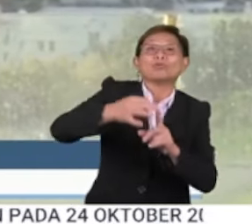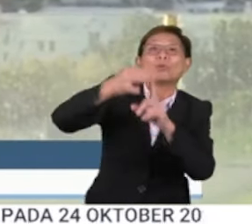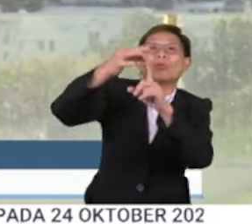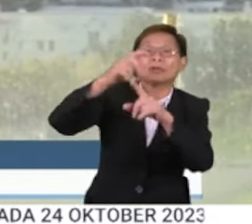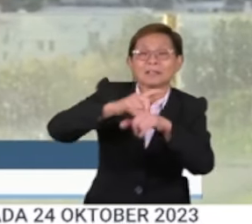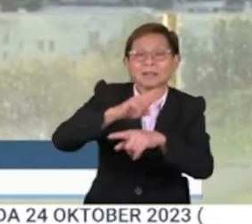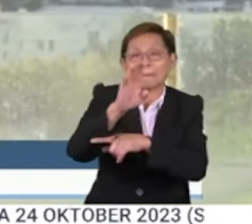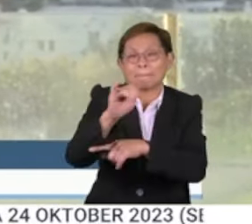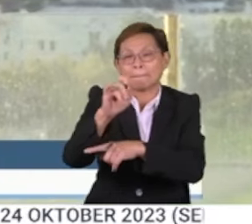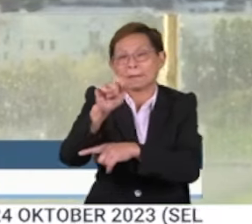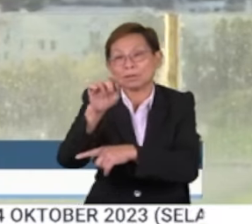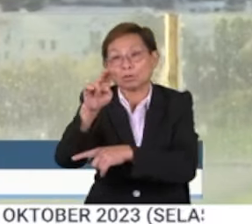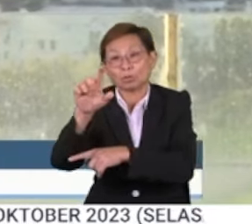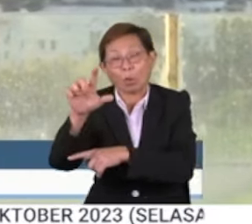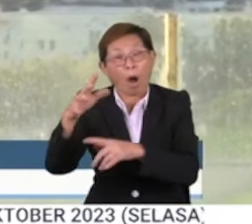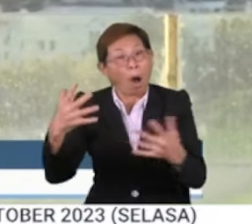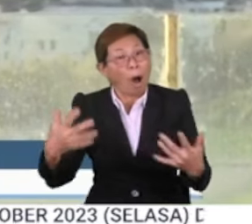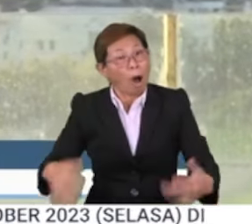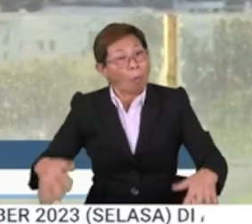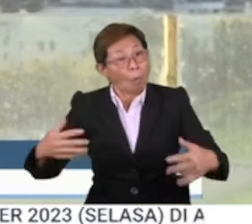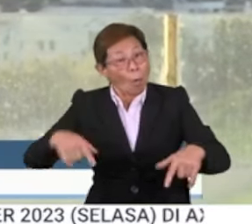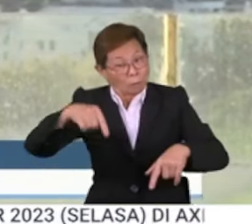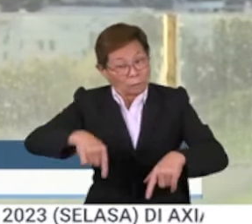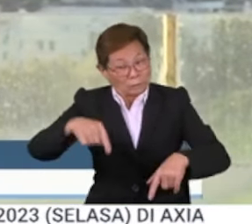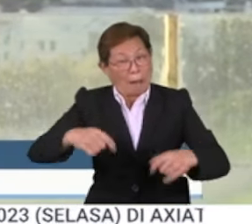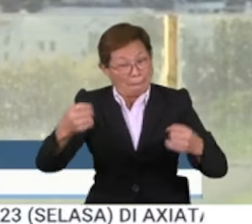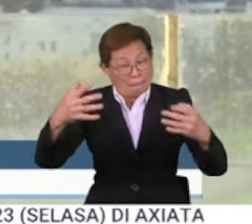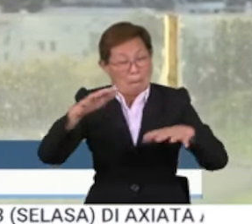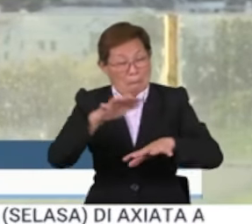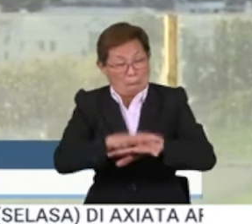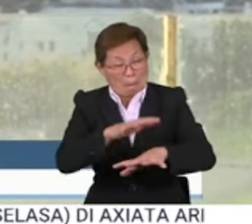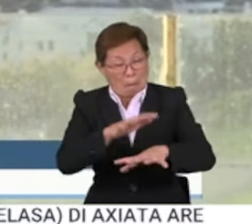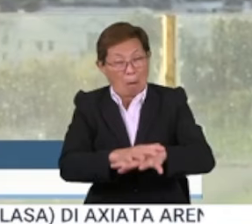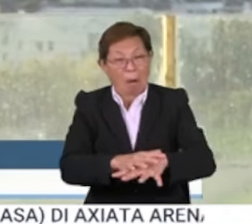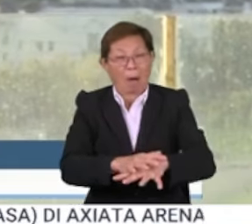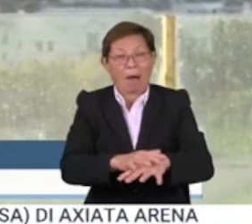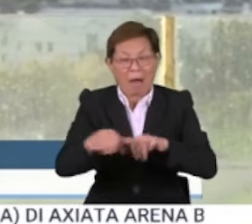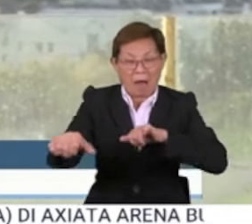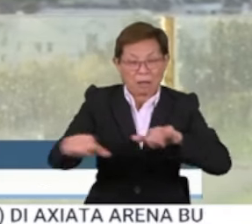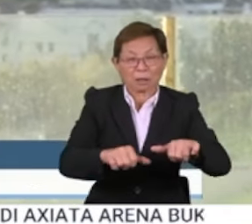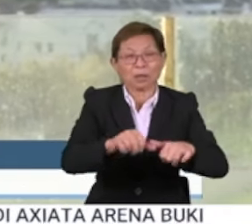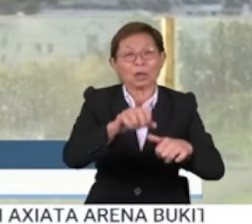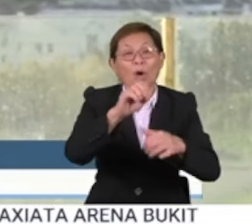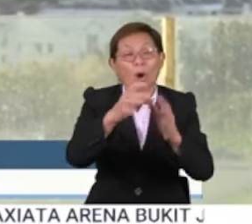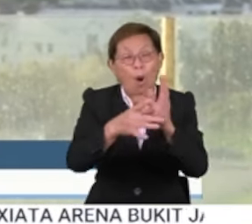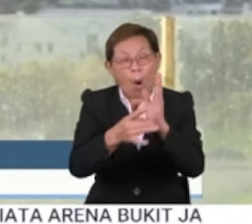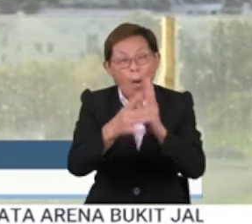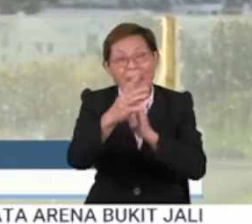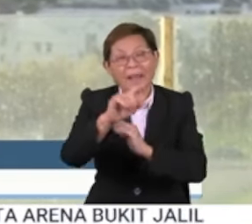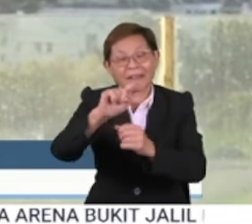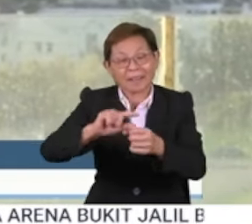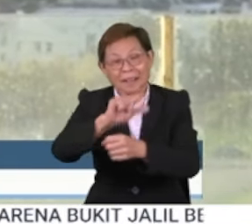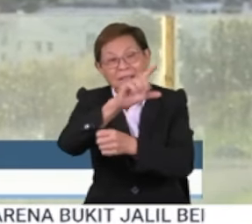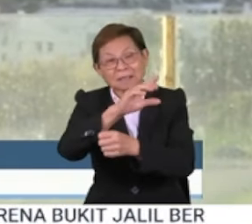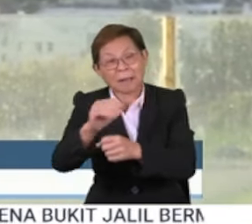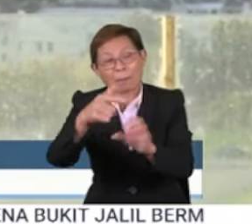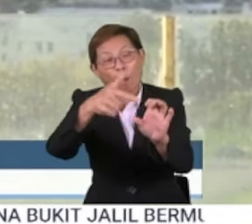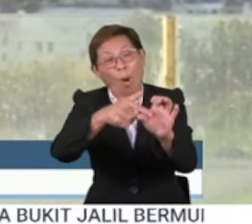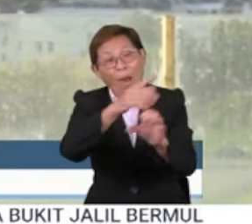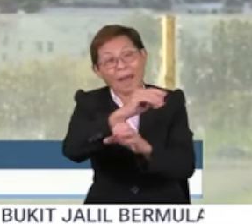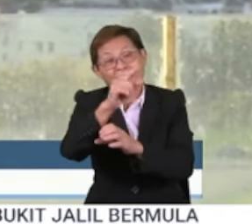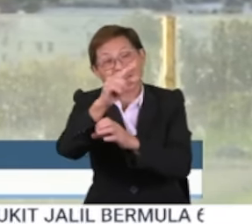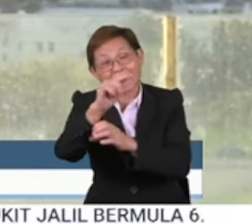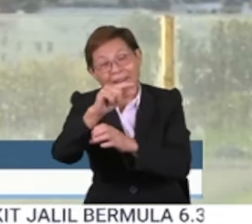kawasan Bintulu ini yang hebat dengan aktiviti oil and gasnya. Selain daripada itu, mereka juga sering bertanya